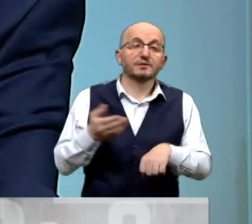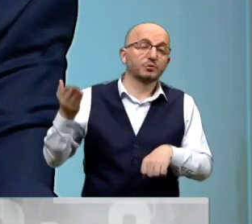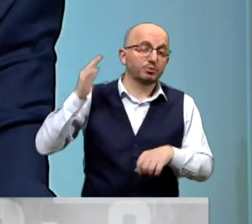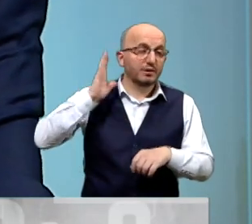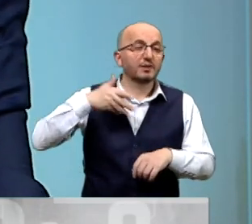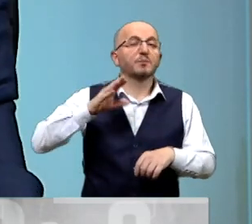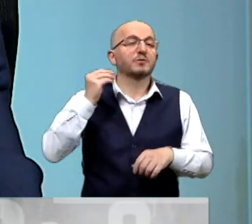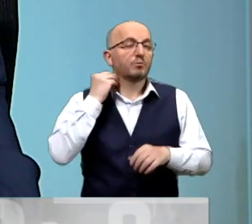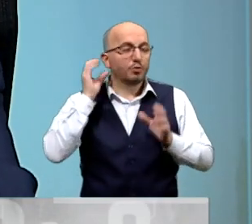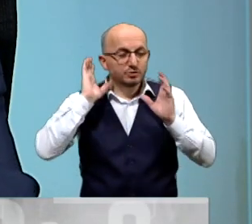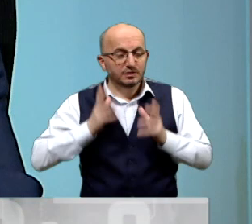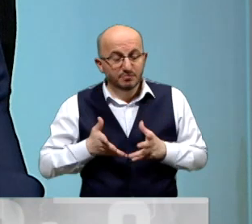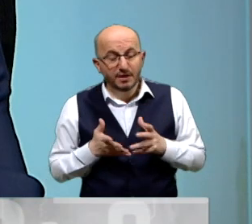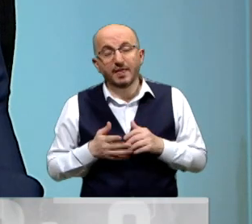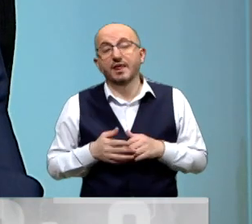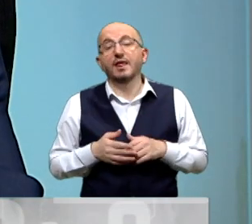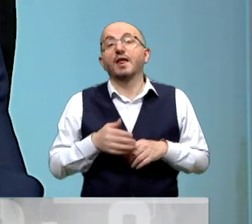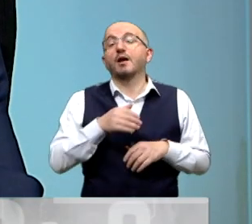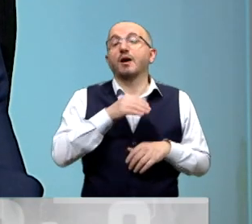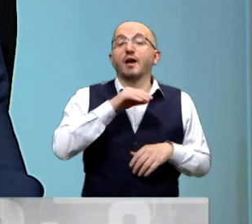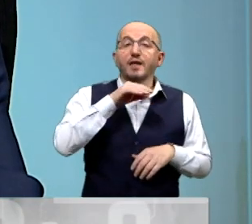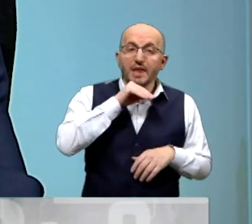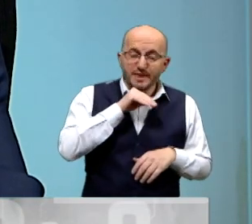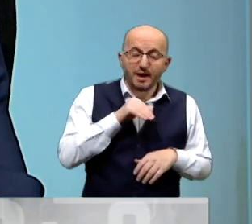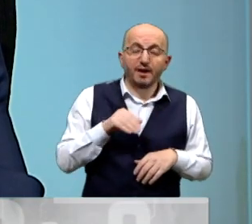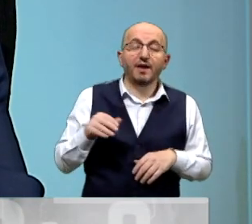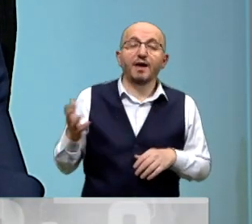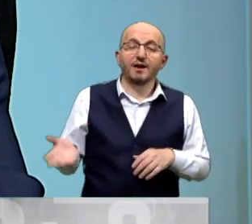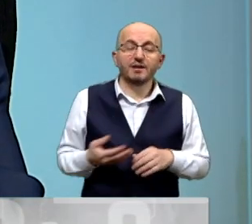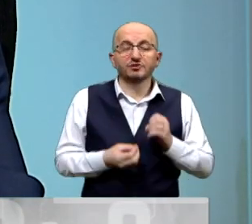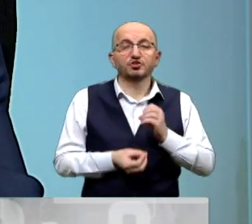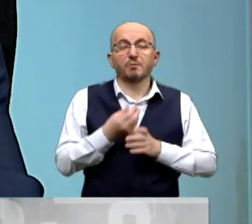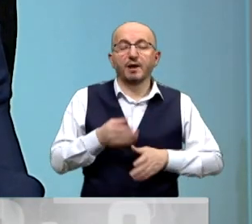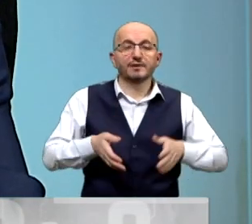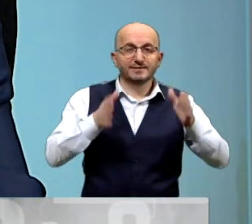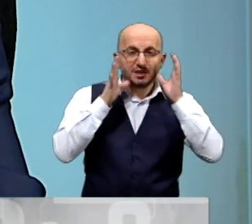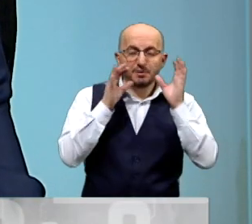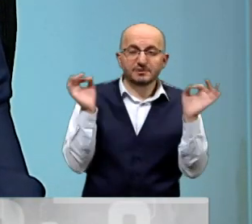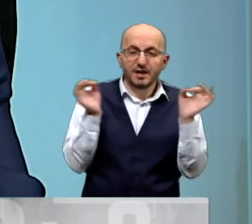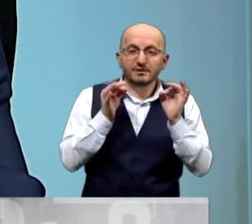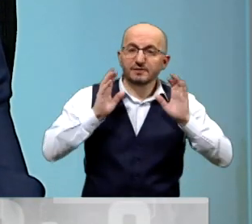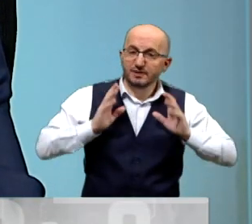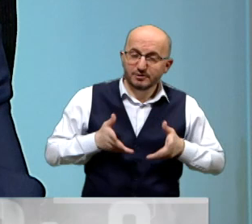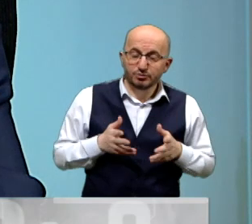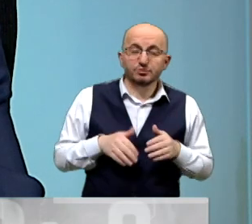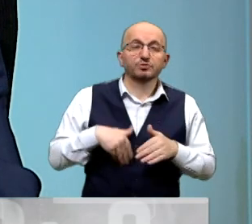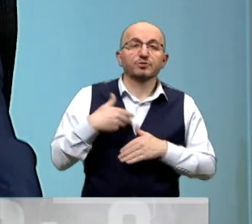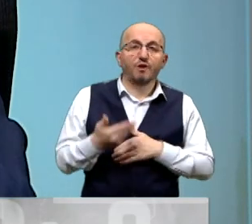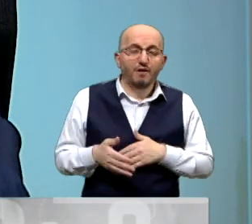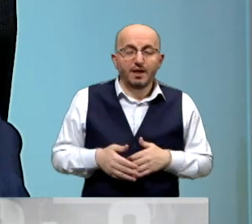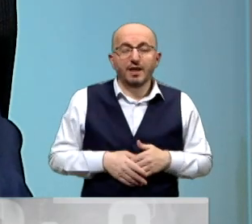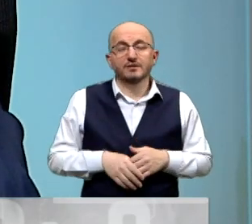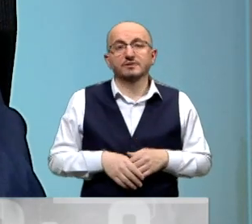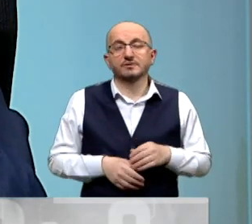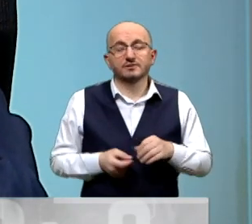kılabilir Dolayısıyla Muhammed'in dedesi Eğer sabah namazını erkenden kılıyorsa kıldıktan sonra